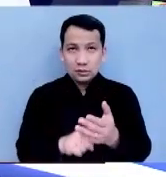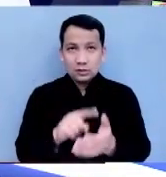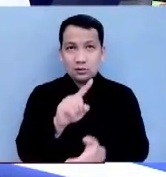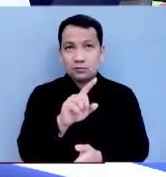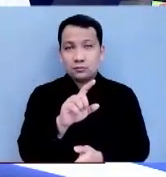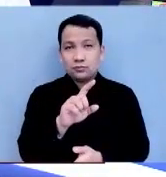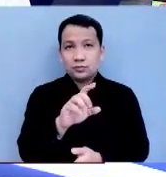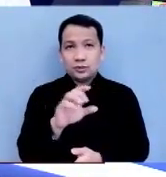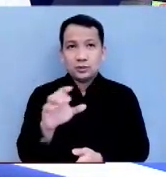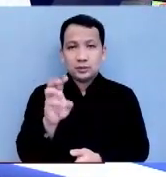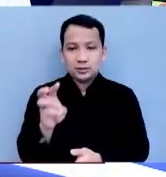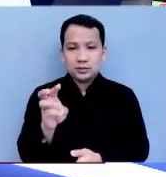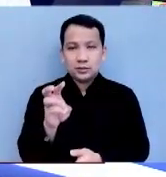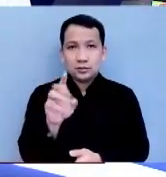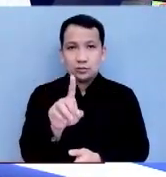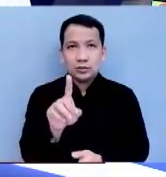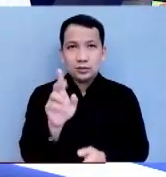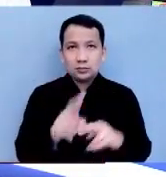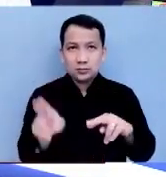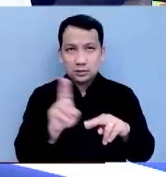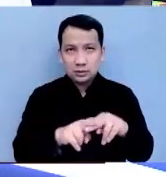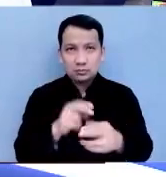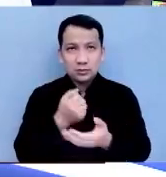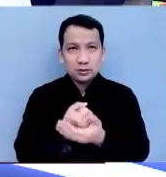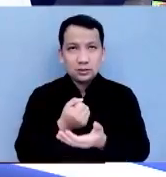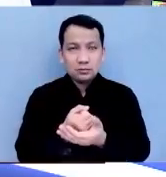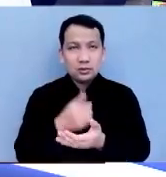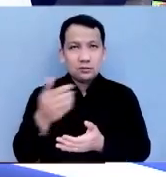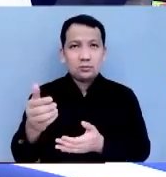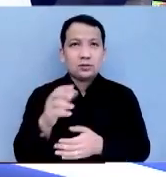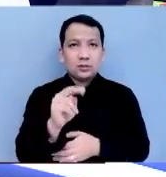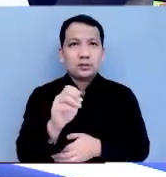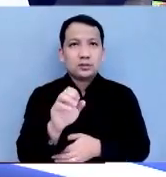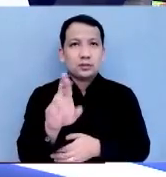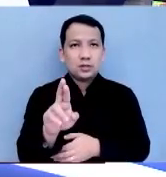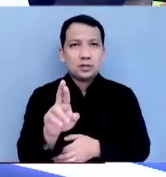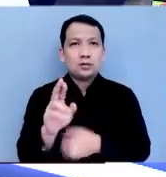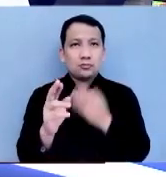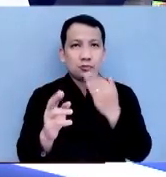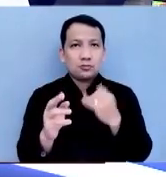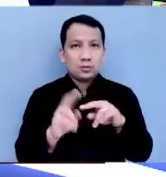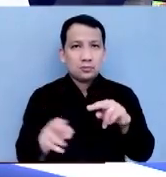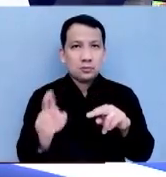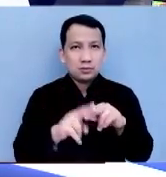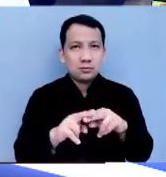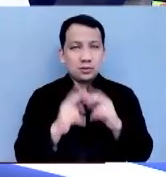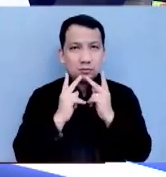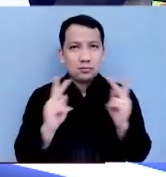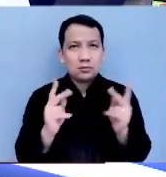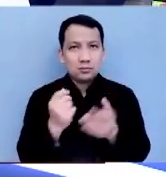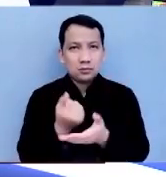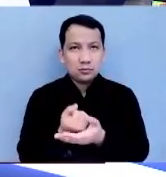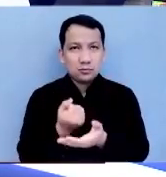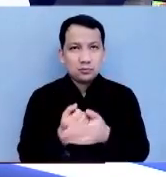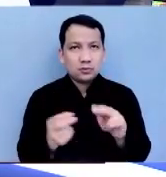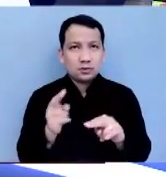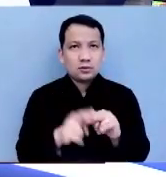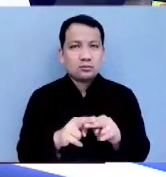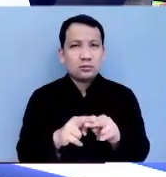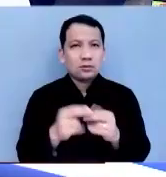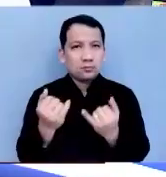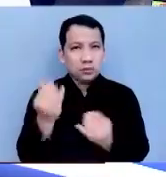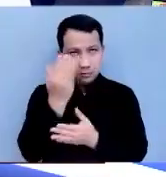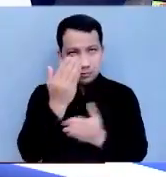1,161 pesos ang hiling na dagdag sahod ng mga manggagawa sa Metro Manila. Sa unang public hearing ng Wage Board, iginit nilang panahon na